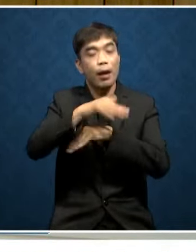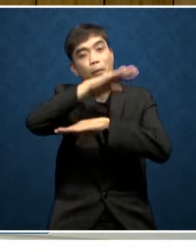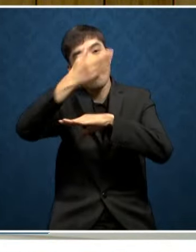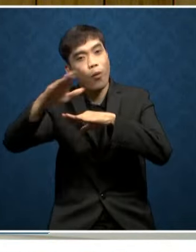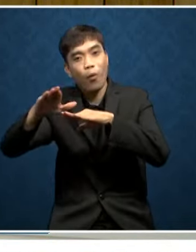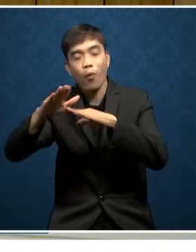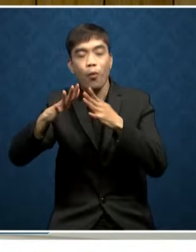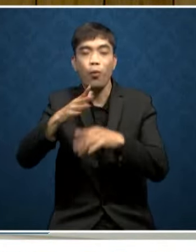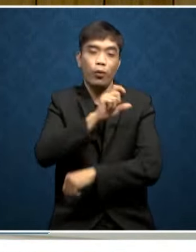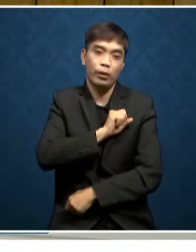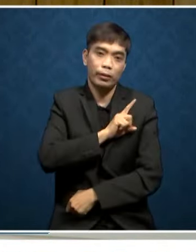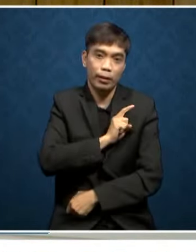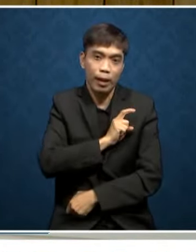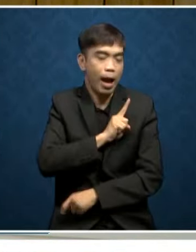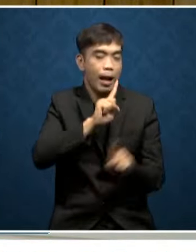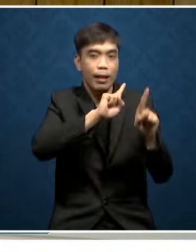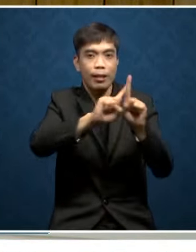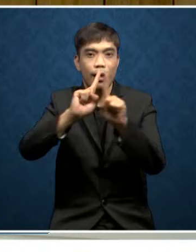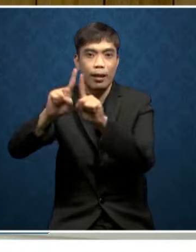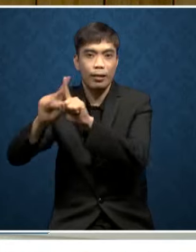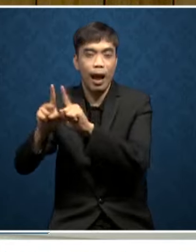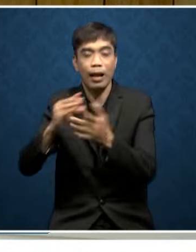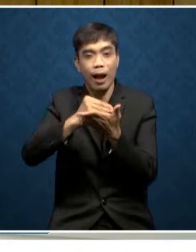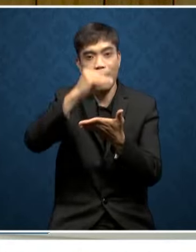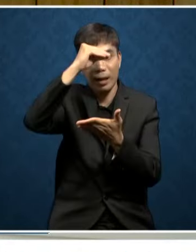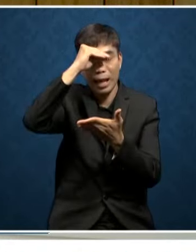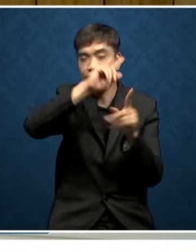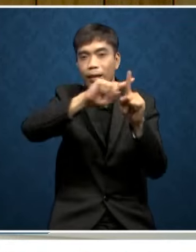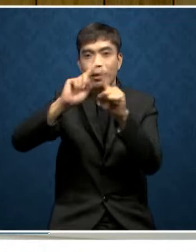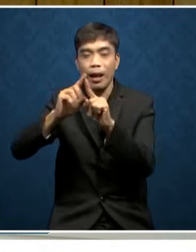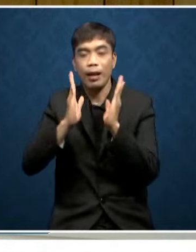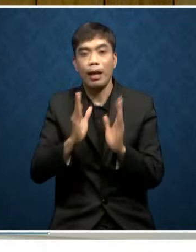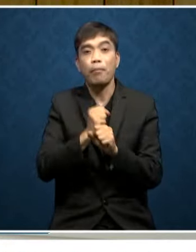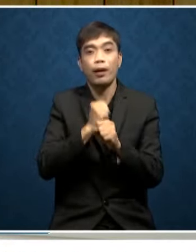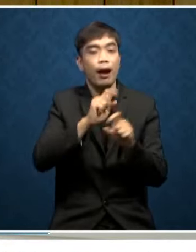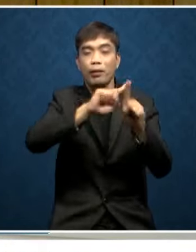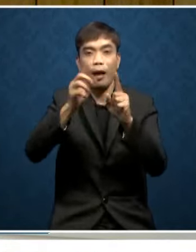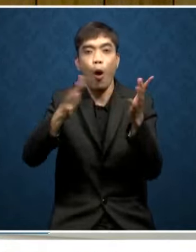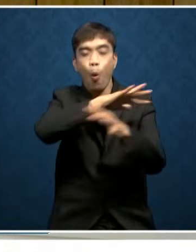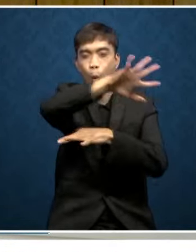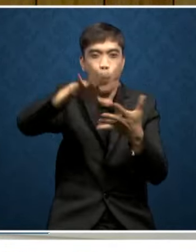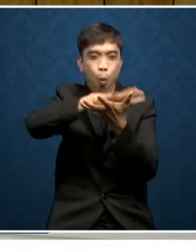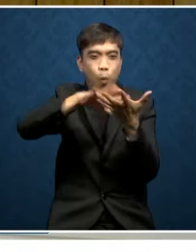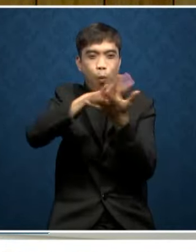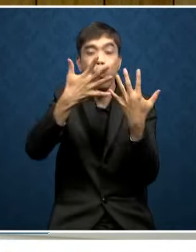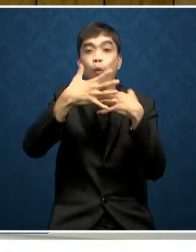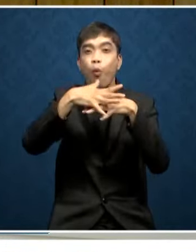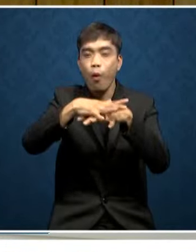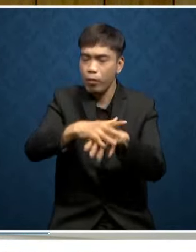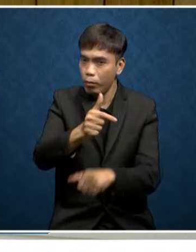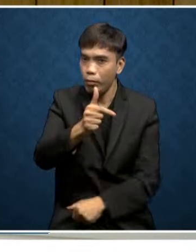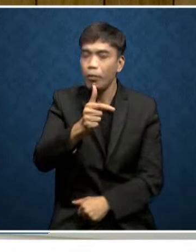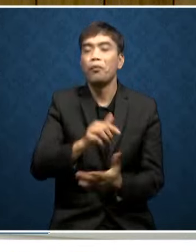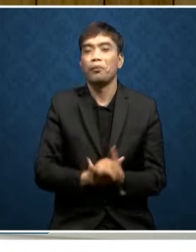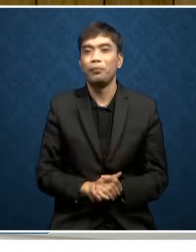วัยวุฒิคุณวุฒิและหน้าที่ในการทำงานแต่น่าเสียดายที่วุฒิสมาชิกที่ทำง